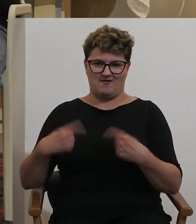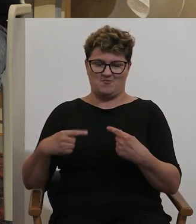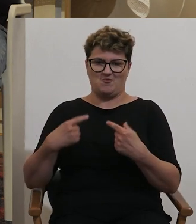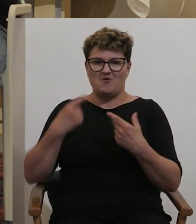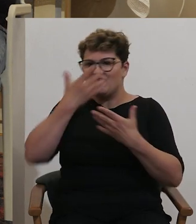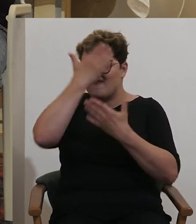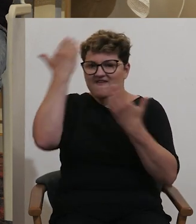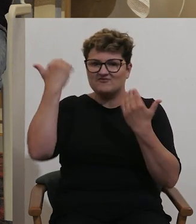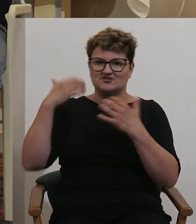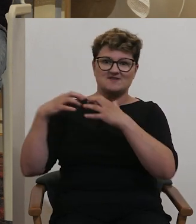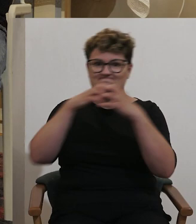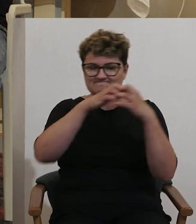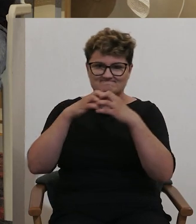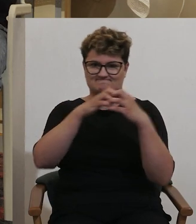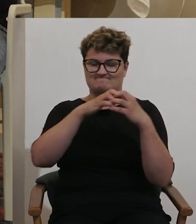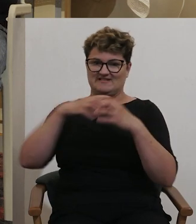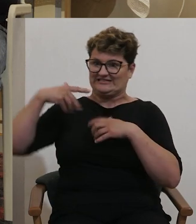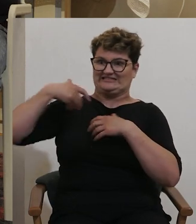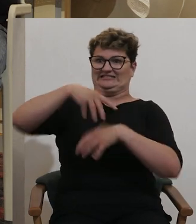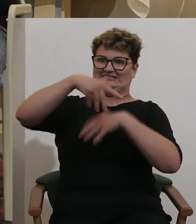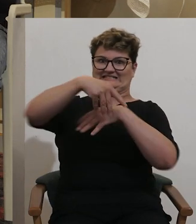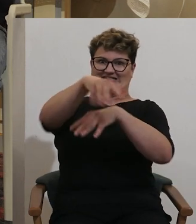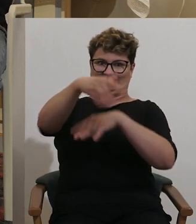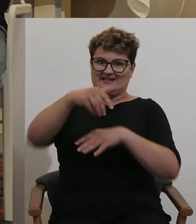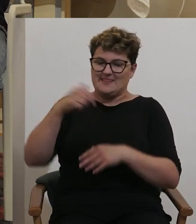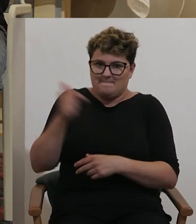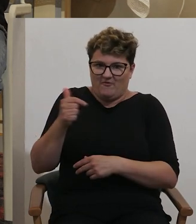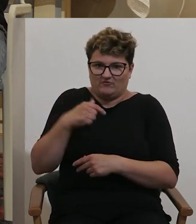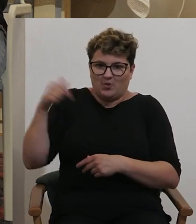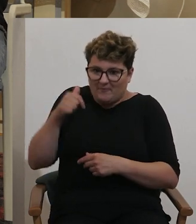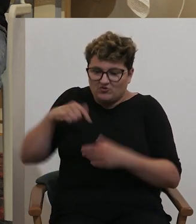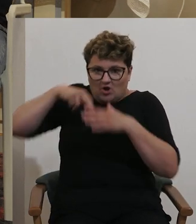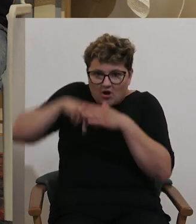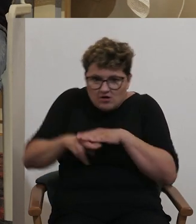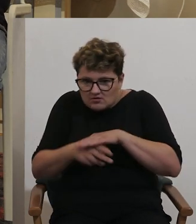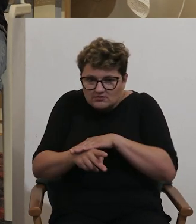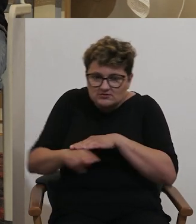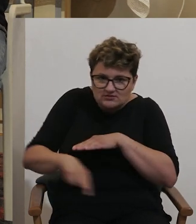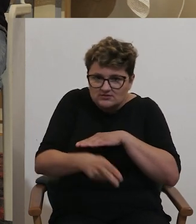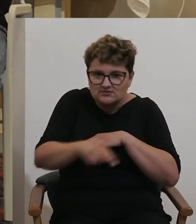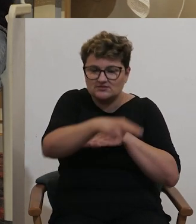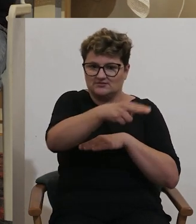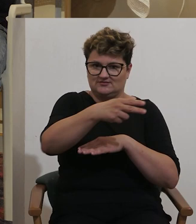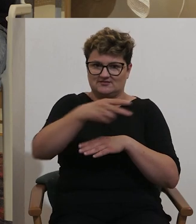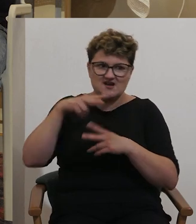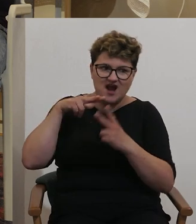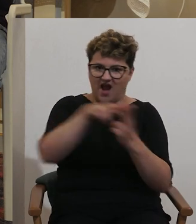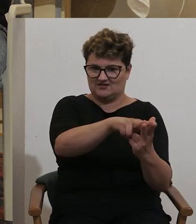sprawy, że na froncie trzeba się czołgać po ziemi i do ataku iść wręcz